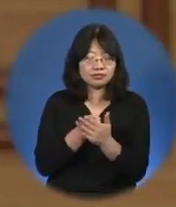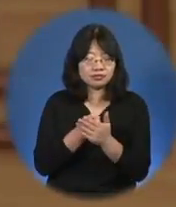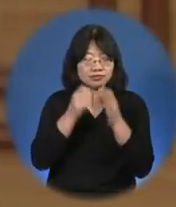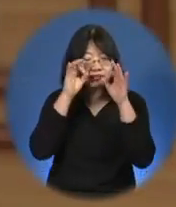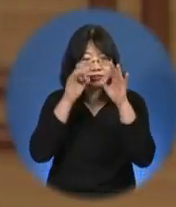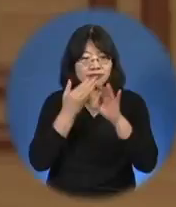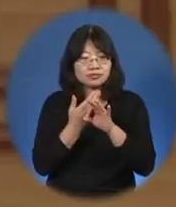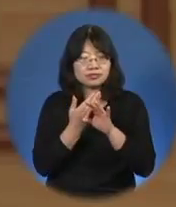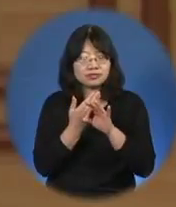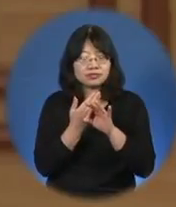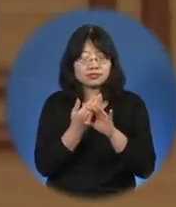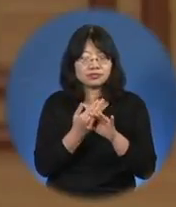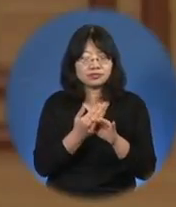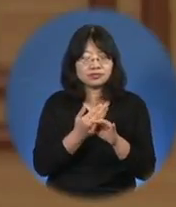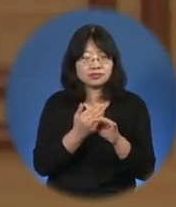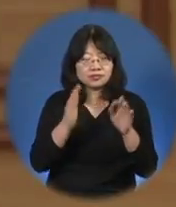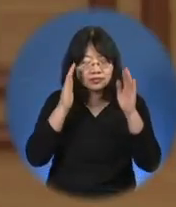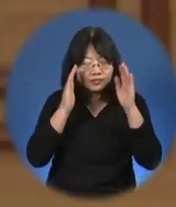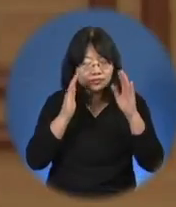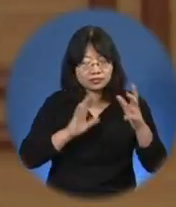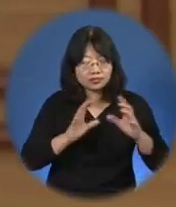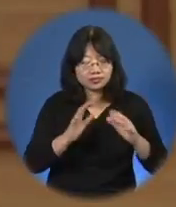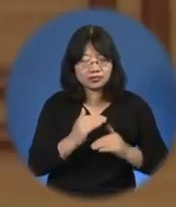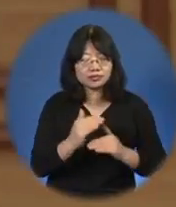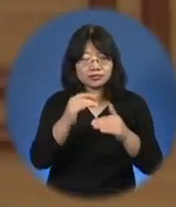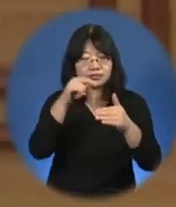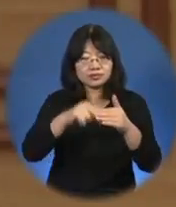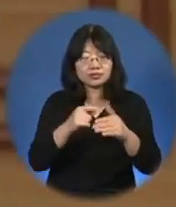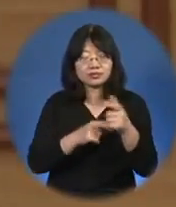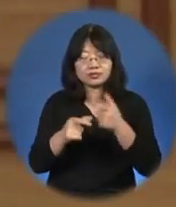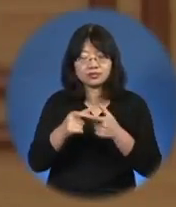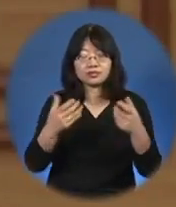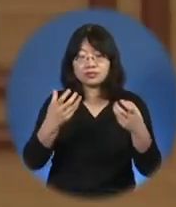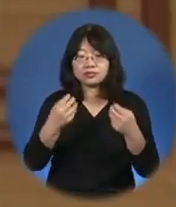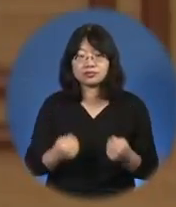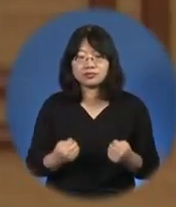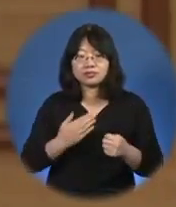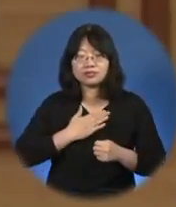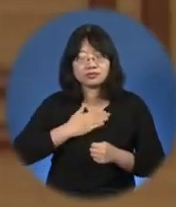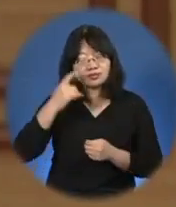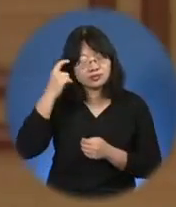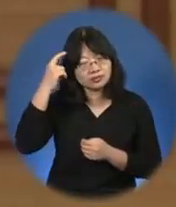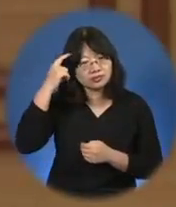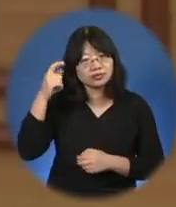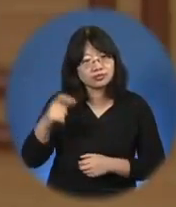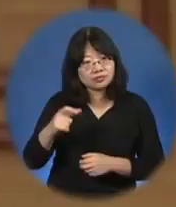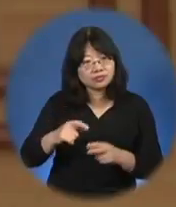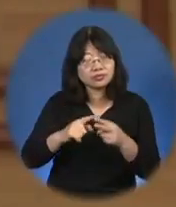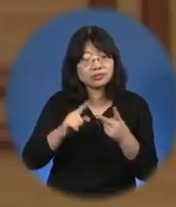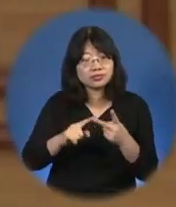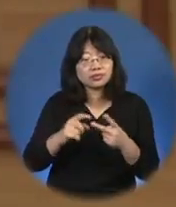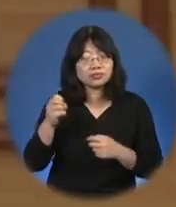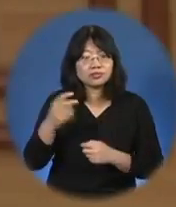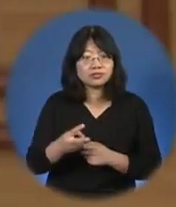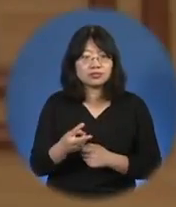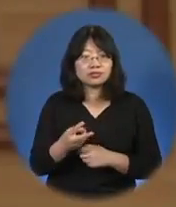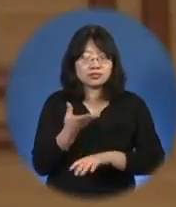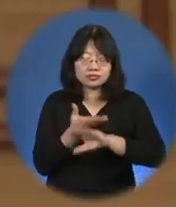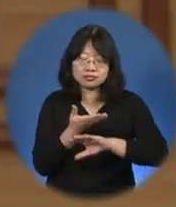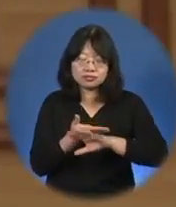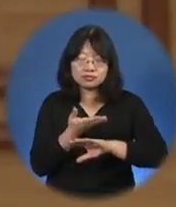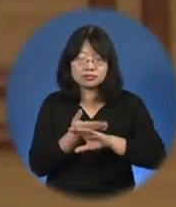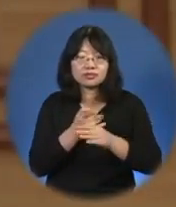판단하기로는 이 수기 과정에서 훨씬 많은 자기 생각을 강화하거나 또는 조금